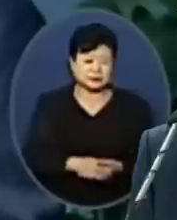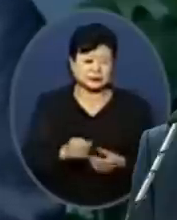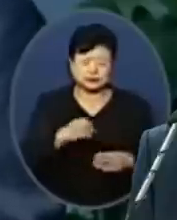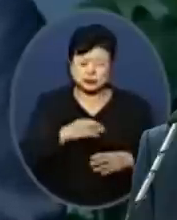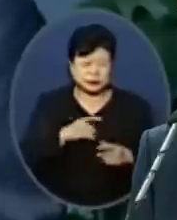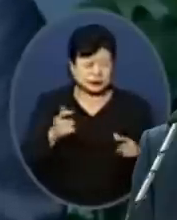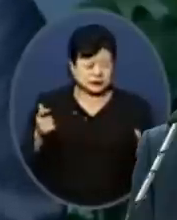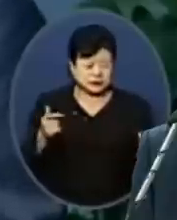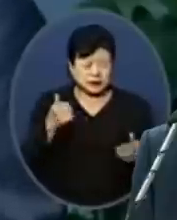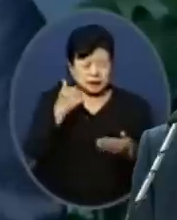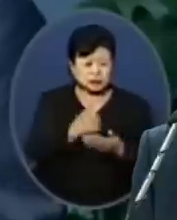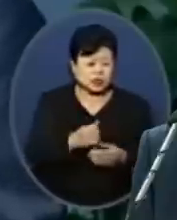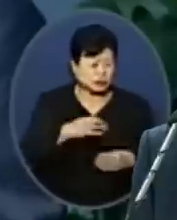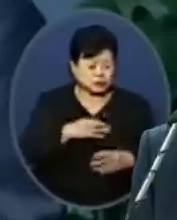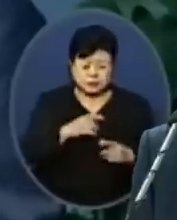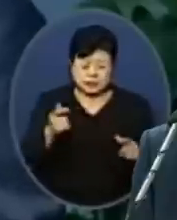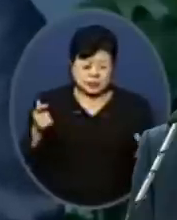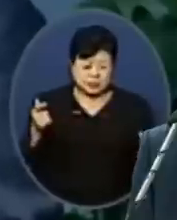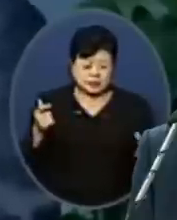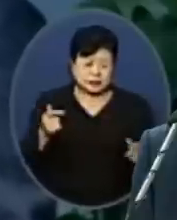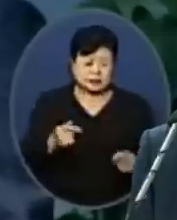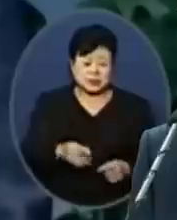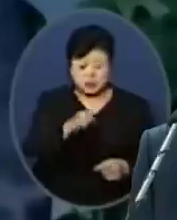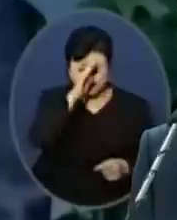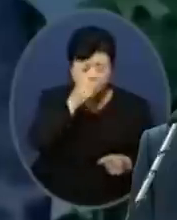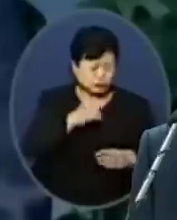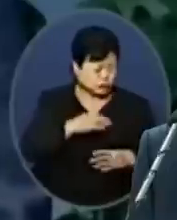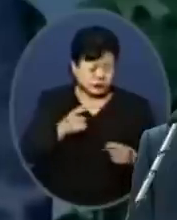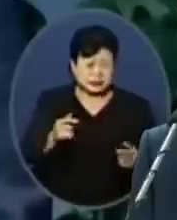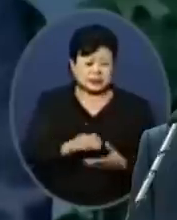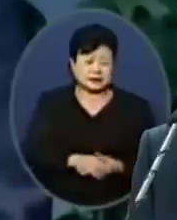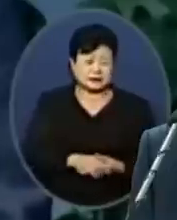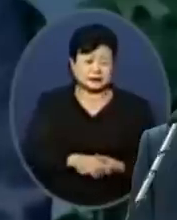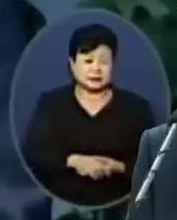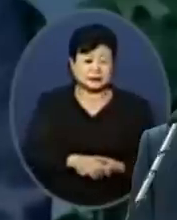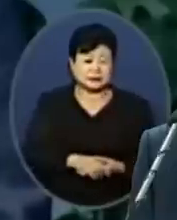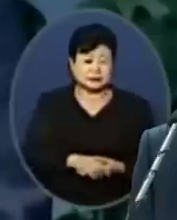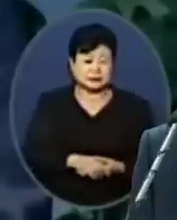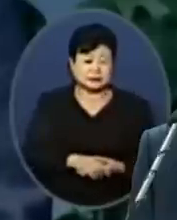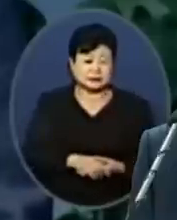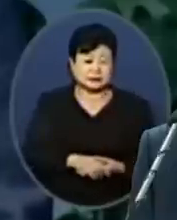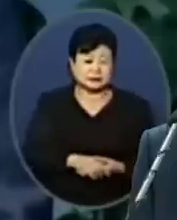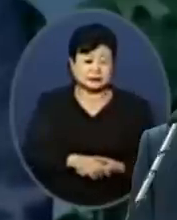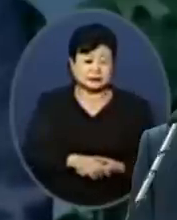두렵지 않습니다. 죄도 두렵지 않습니다. 병도 두렵지 않습니다.